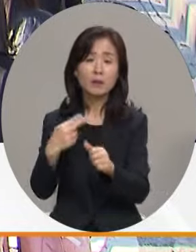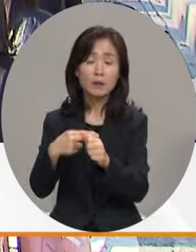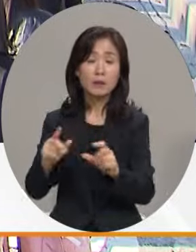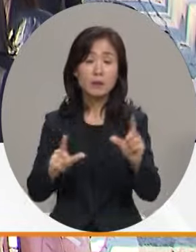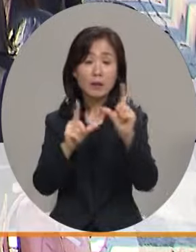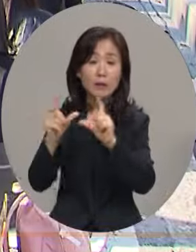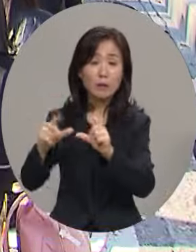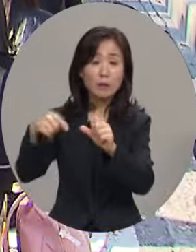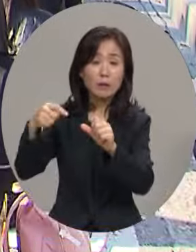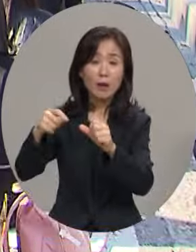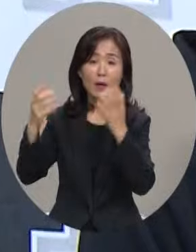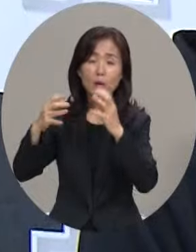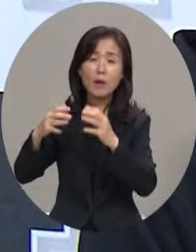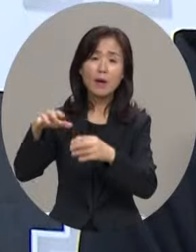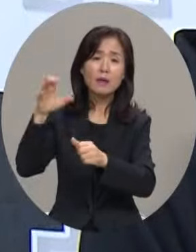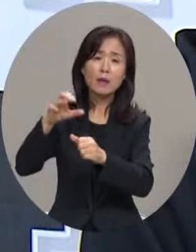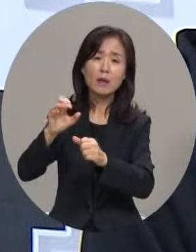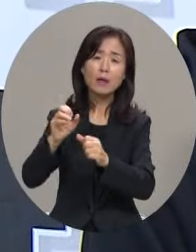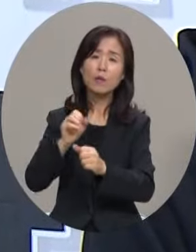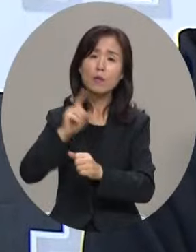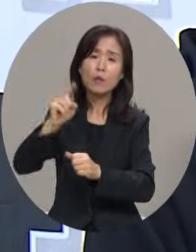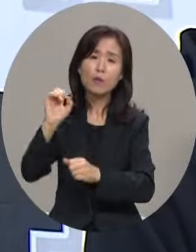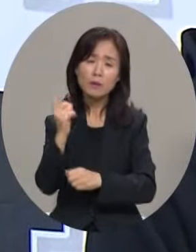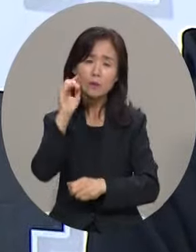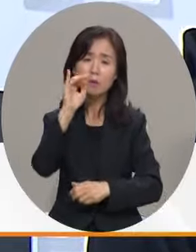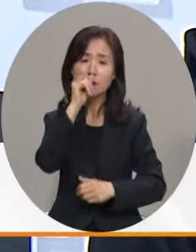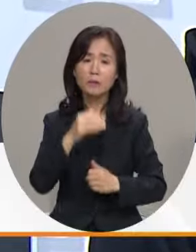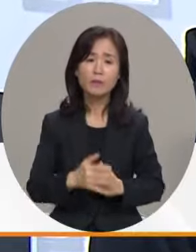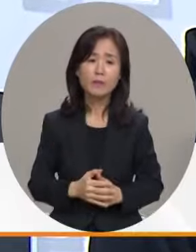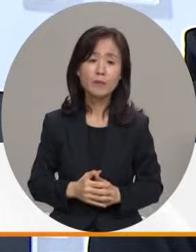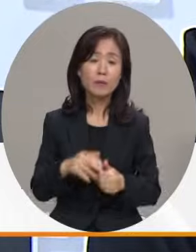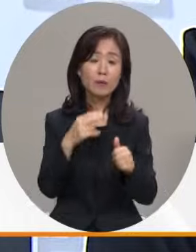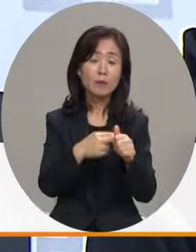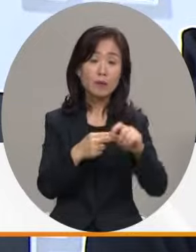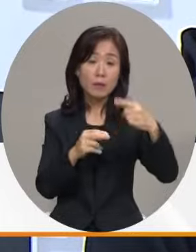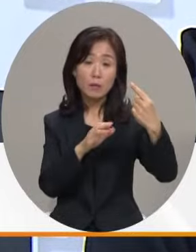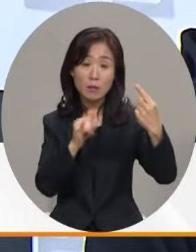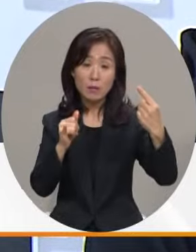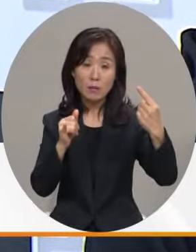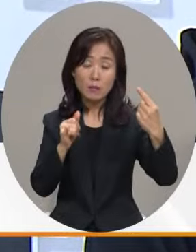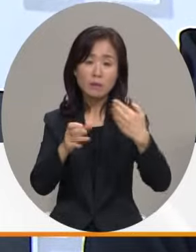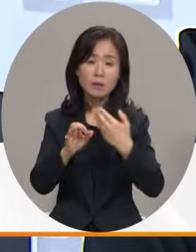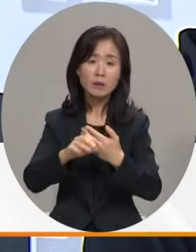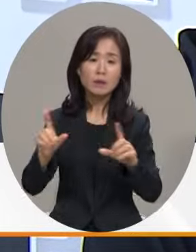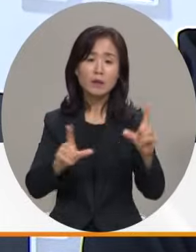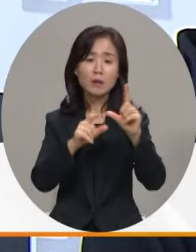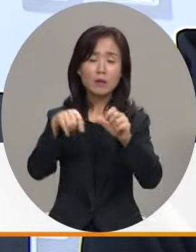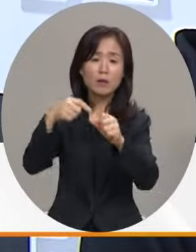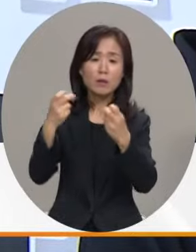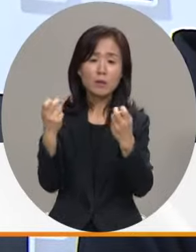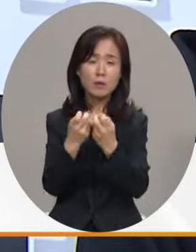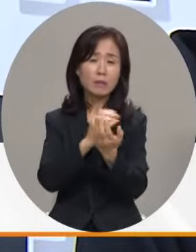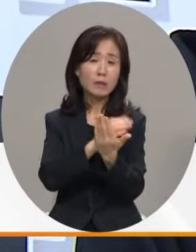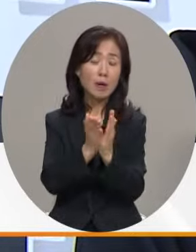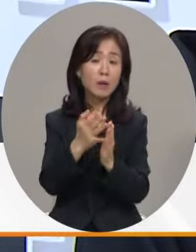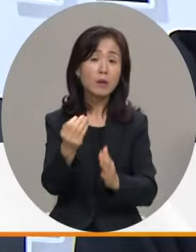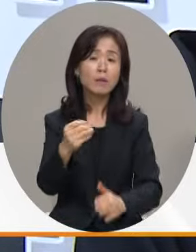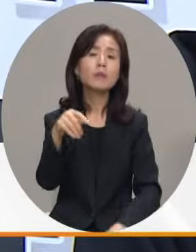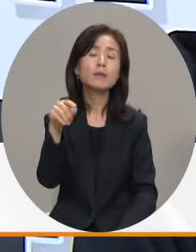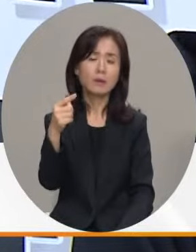내몰고 있다는 겁니다. 교사가 100명이면 생활지도 방법도 100가지입니다.